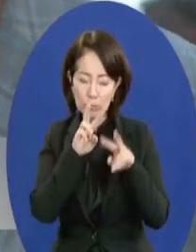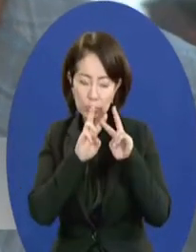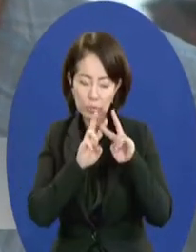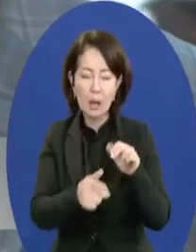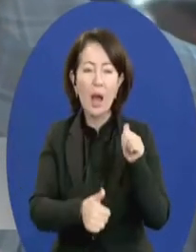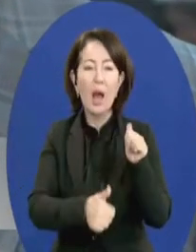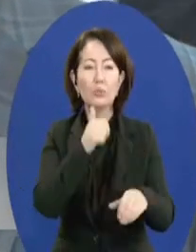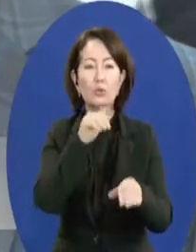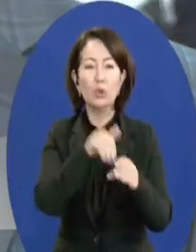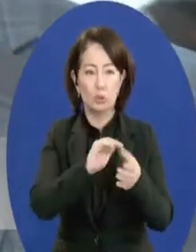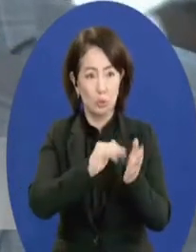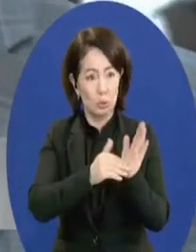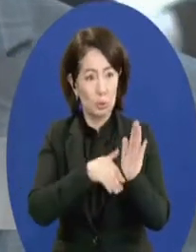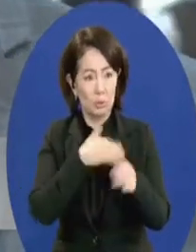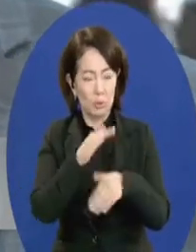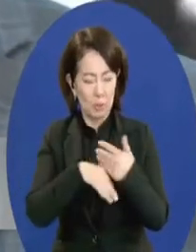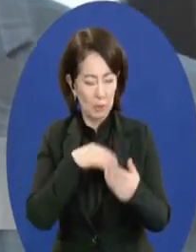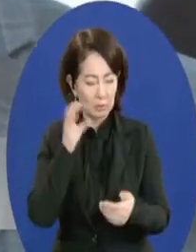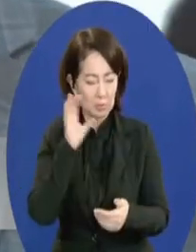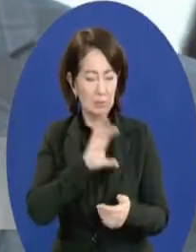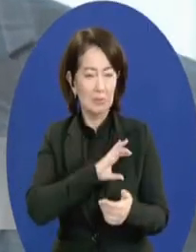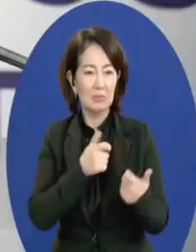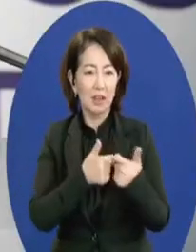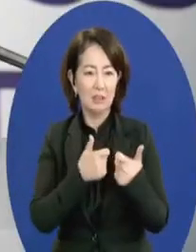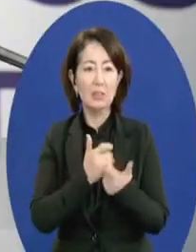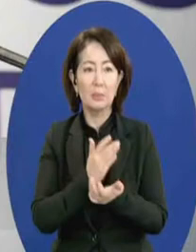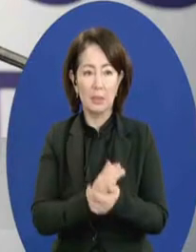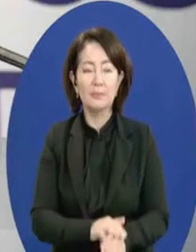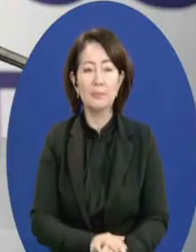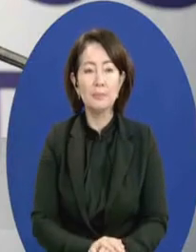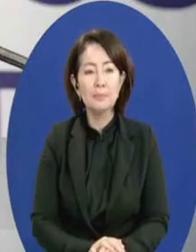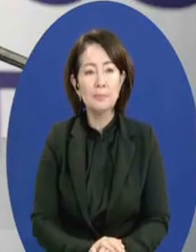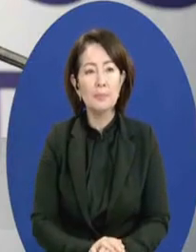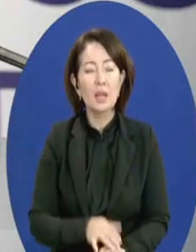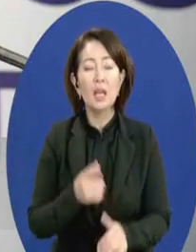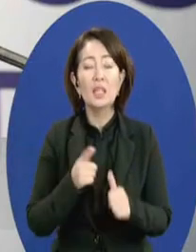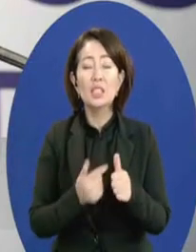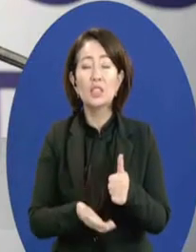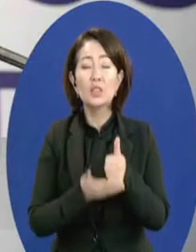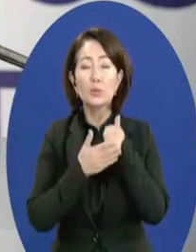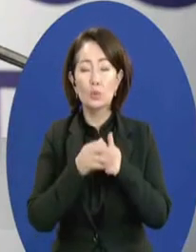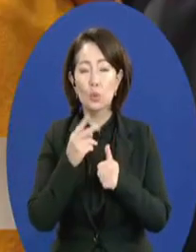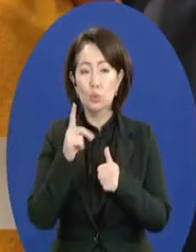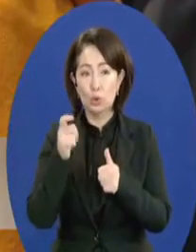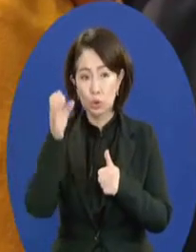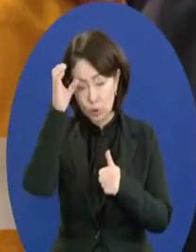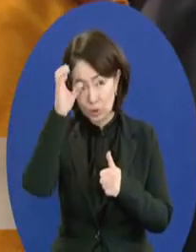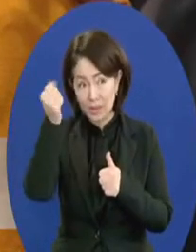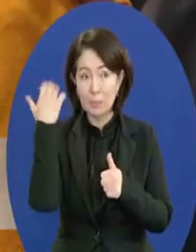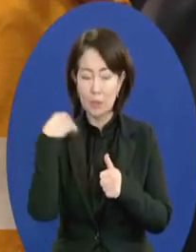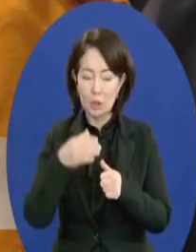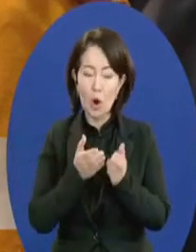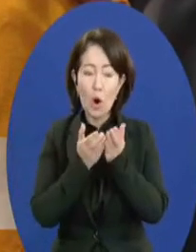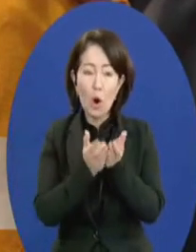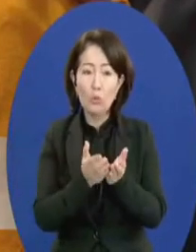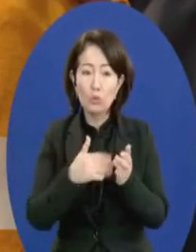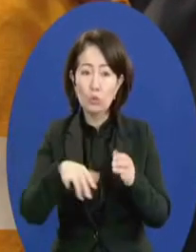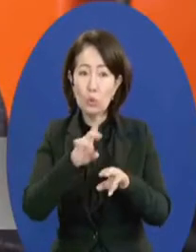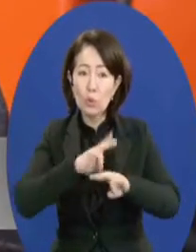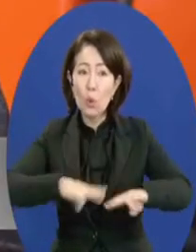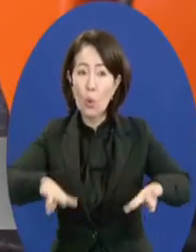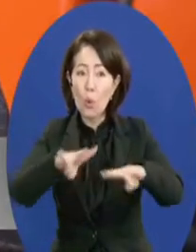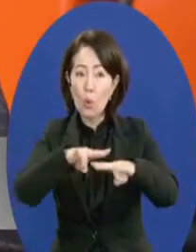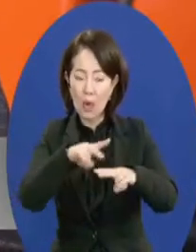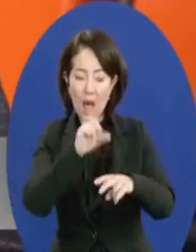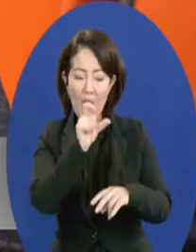цаашаа дамжилтанд түргэх талаар төлөвлөсөн байгаа бис их таашаалтай байгаа. Нэр дэвшигч хөрөлсөх ерөнхий сайд байхдаа Хөвсгөл нуурыг эко ажил